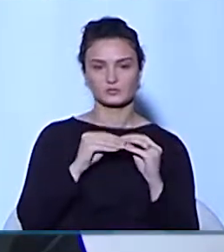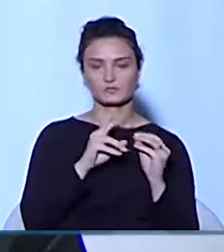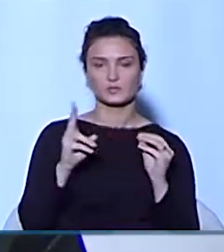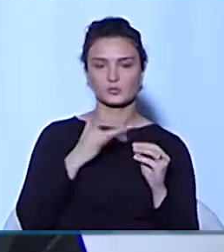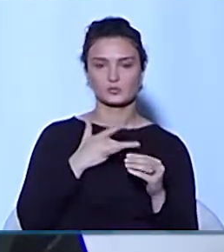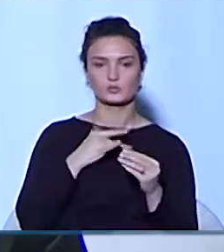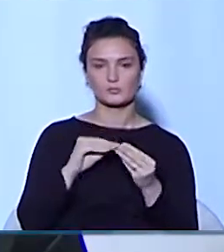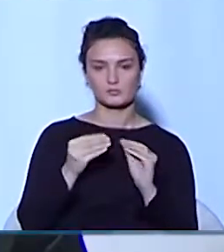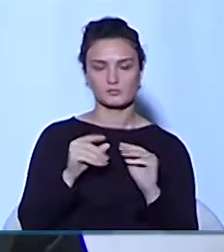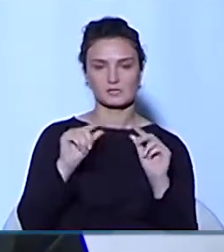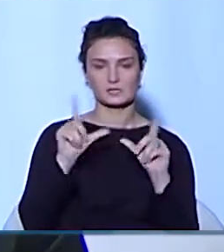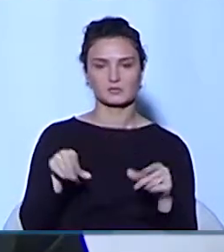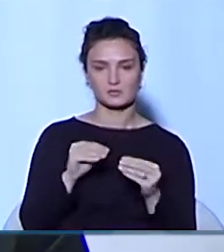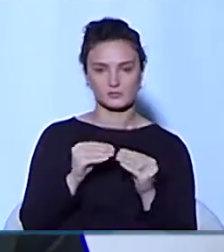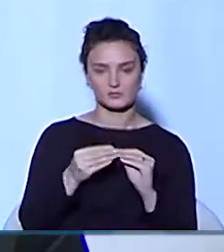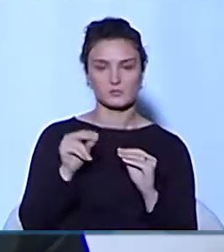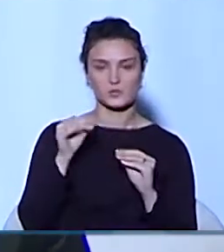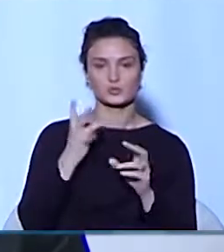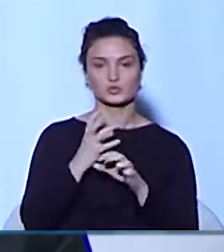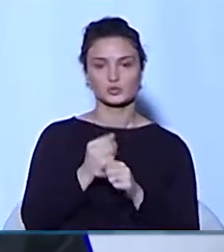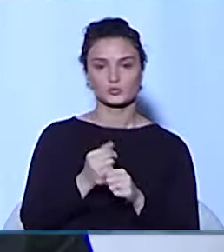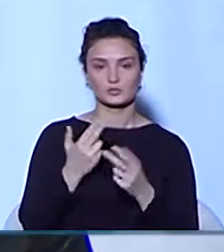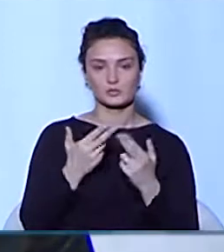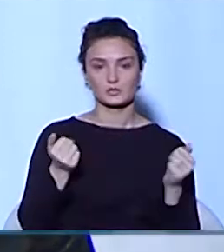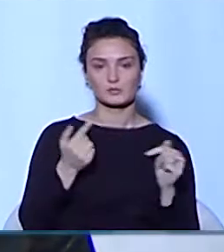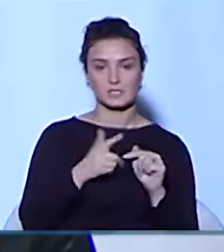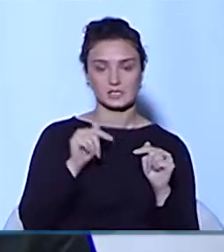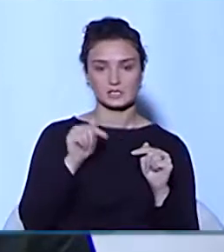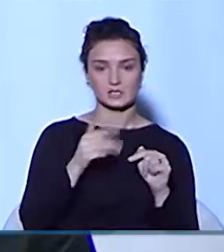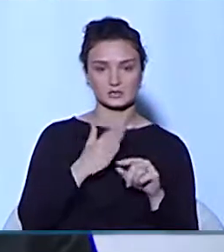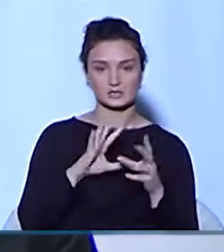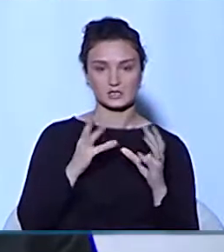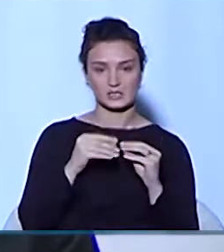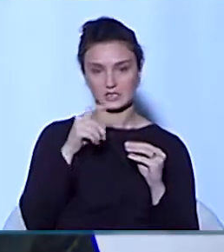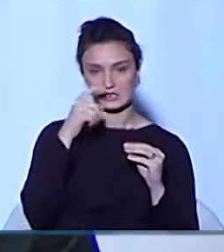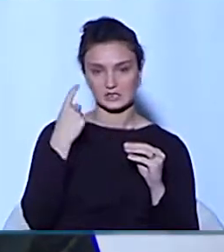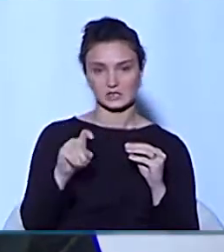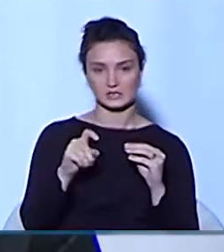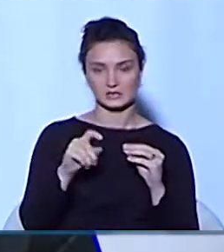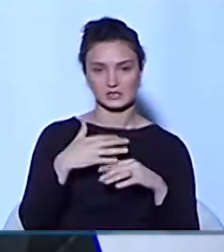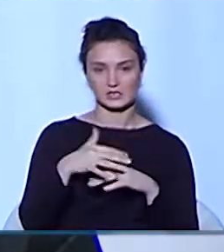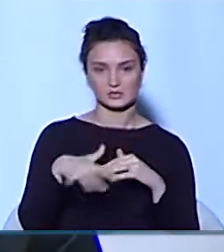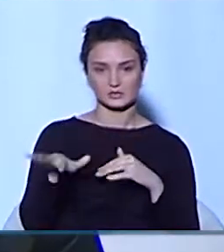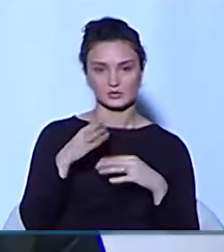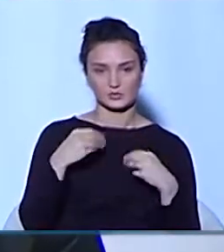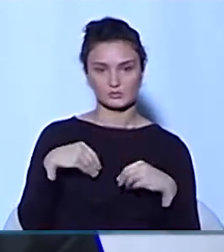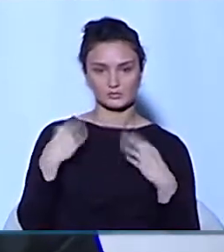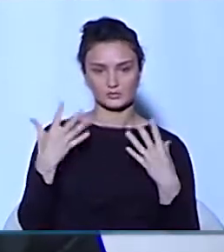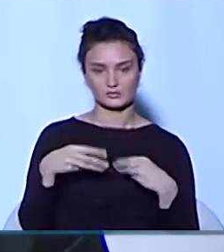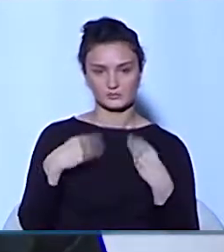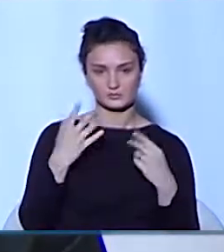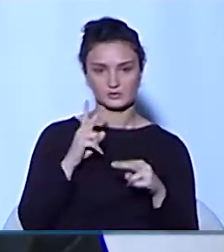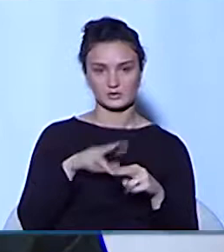გულის პრობლემა აქვს, თირკმლების რომ მარილი უნდა შეზღუდოთ, მაგრამ თუ ეს მომენტია, თუ ძალიან ცხელა გარეთ, თუ ოფლიანობთ, თუ